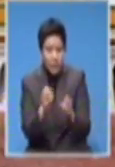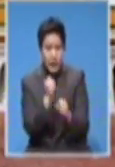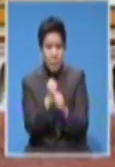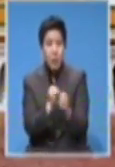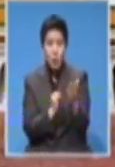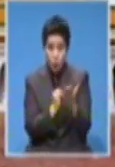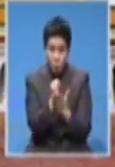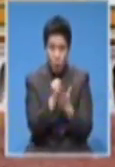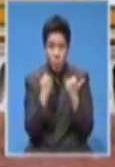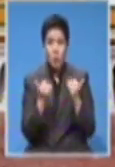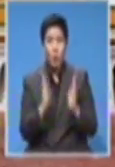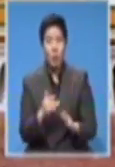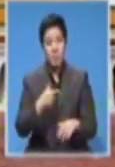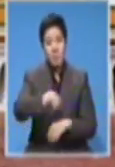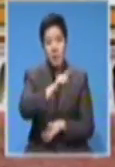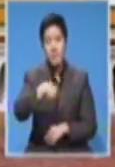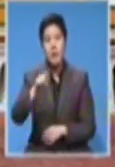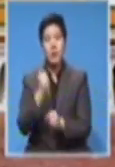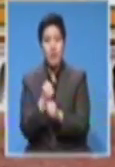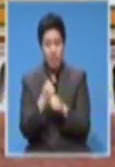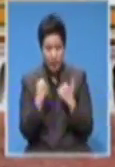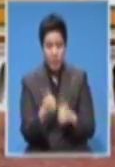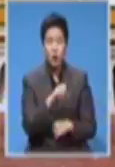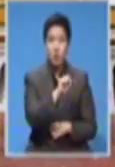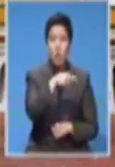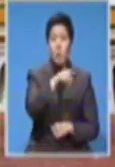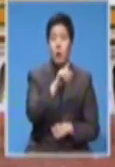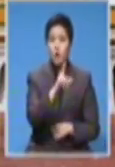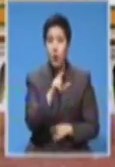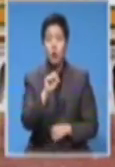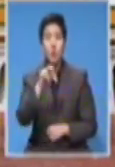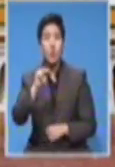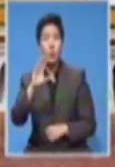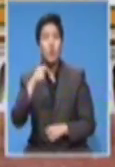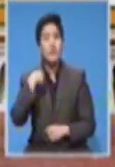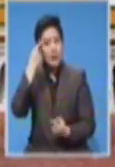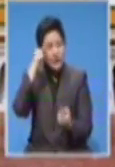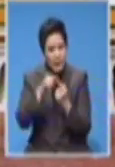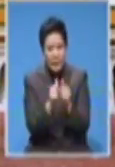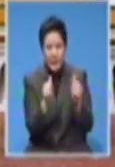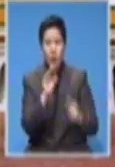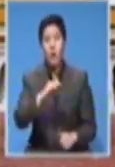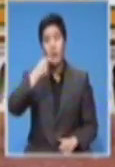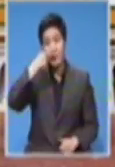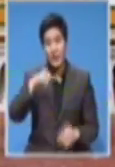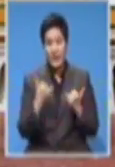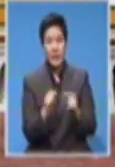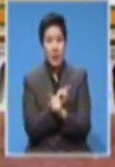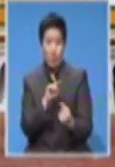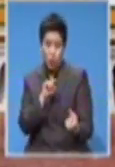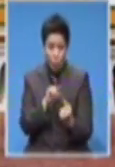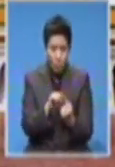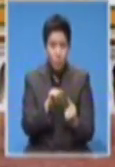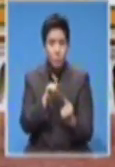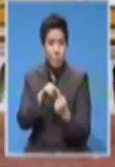วันนี้ก็หลายคนก็ไปทำงานอยู่แล้วกมท.ส.ปช.สรช.ทุกคนหวังดีกับประเทศไทยทั้งนั้นนะครับแต่เพียงแต่ว่ามันเหมาะสมทางการอย่าง